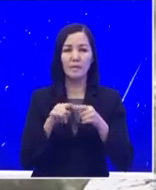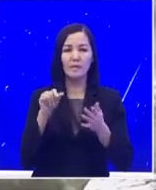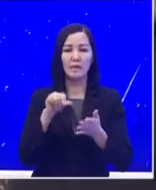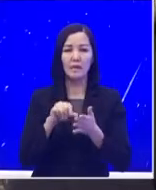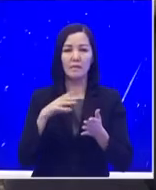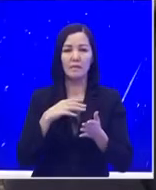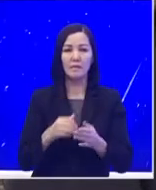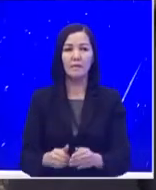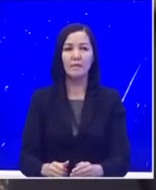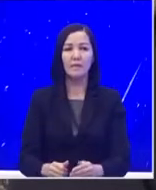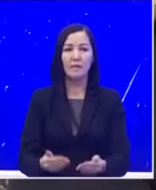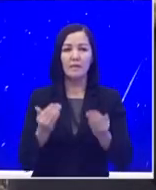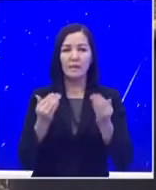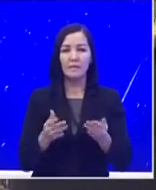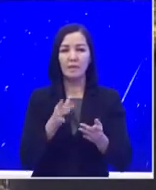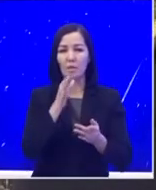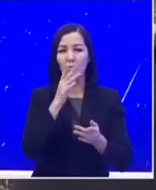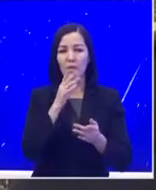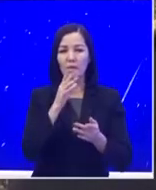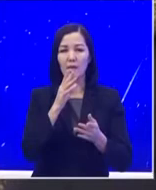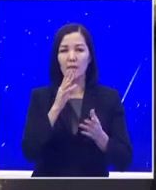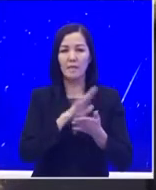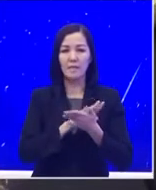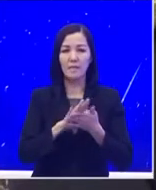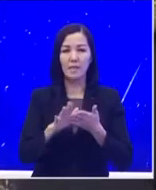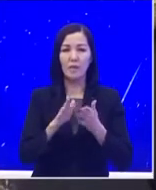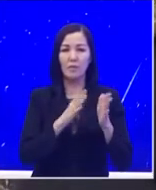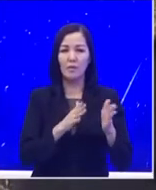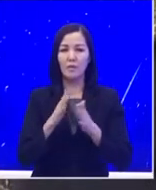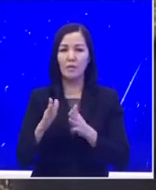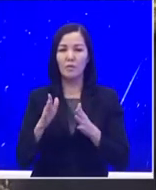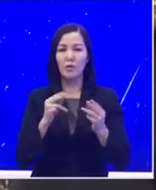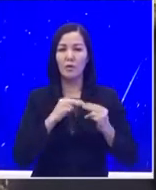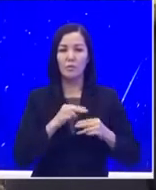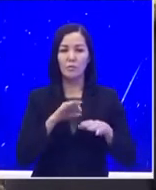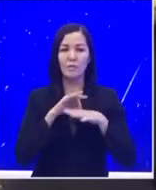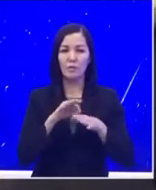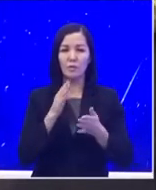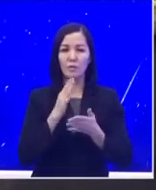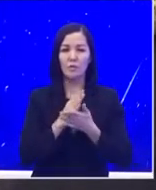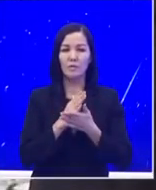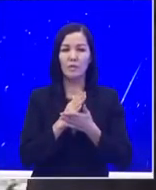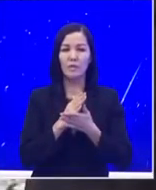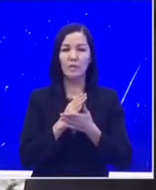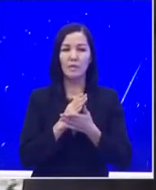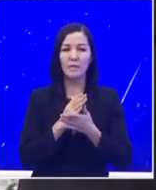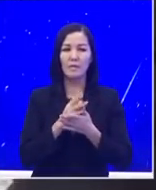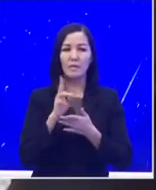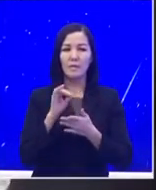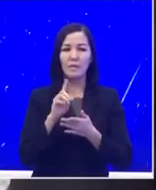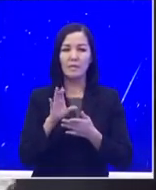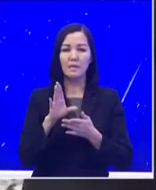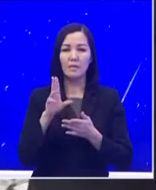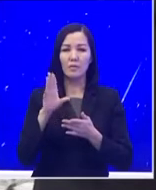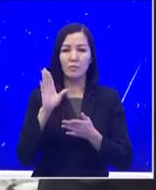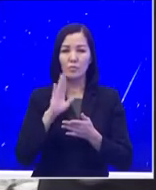жұмылдырылды. Қазіргі уақытта осы жұмыстар барлық селолық округ бойынша жасалынып жатыр. Қызыл судың